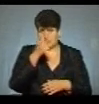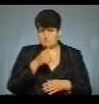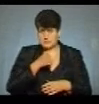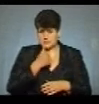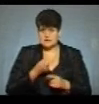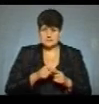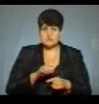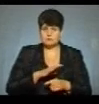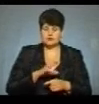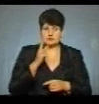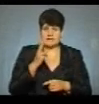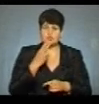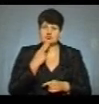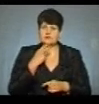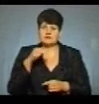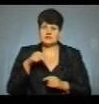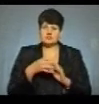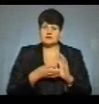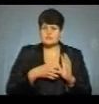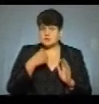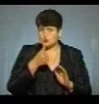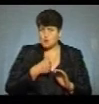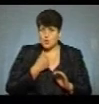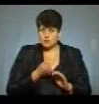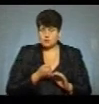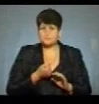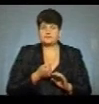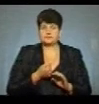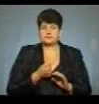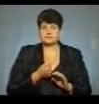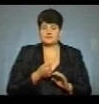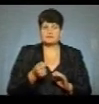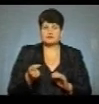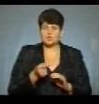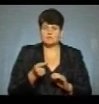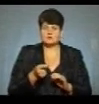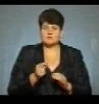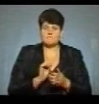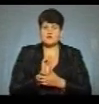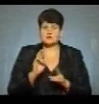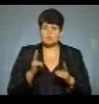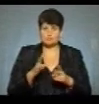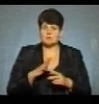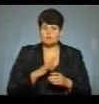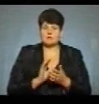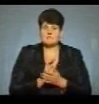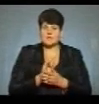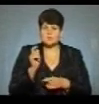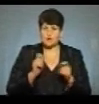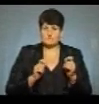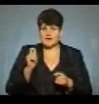Це було 3 червня 2019 року. В Тернопільському прес-клубі була